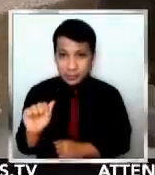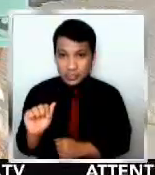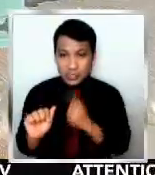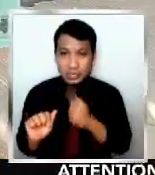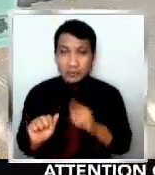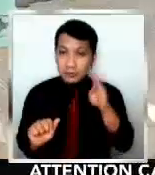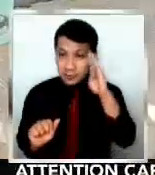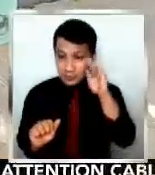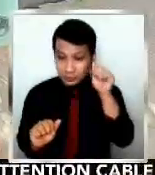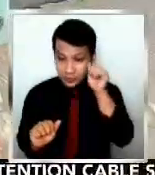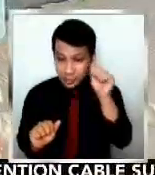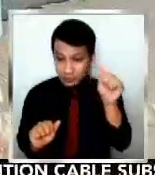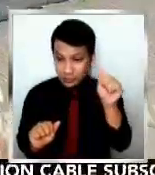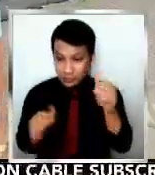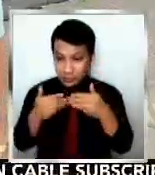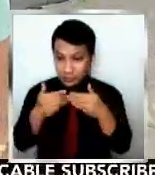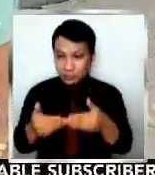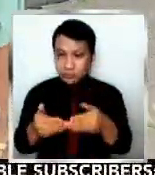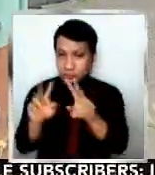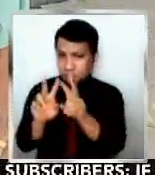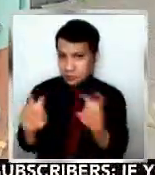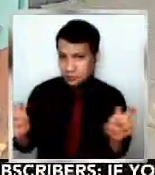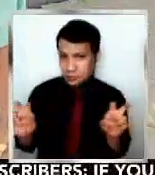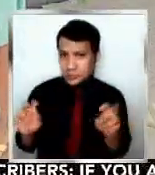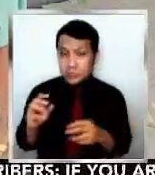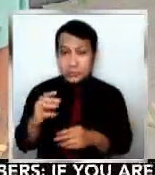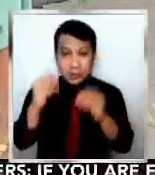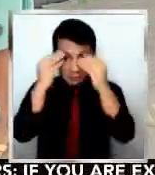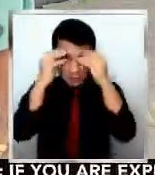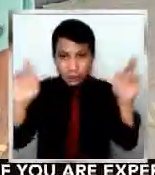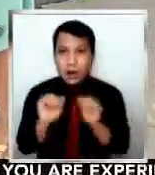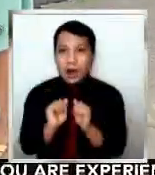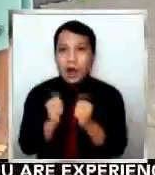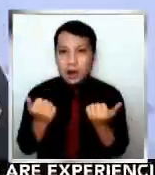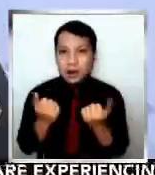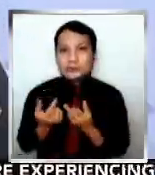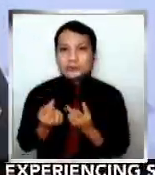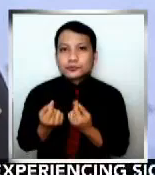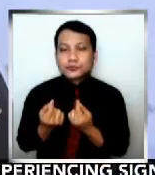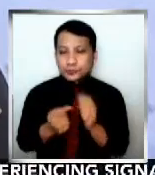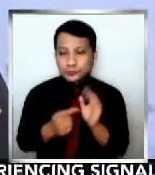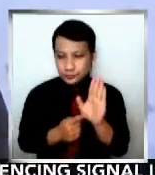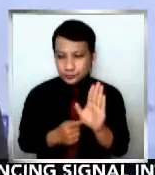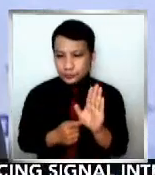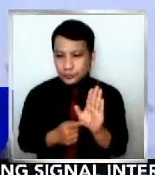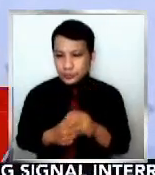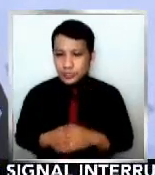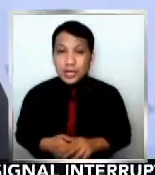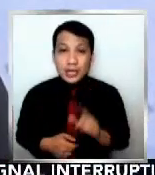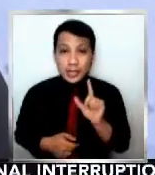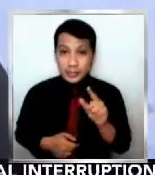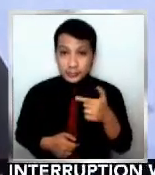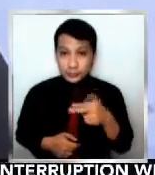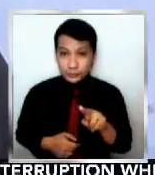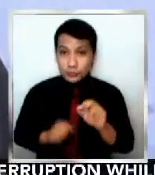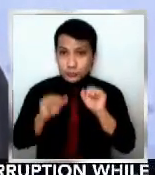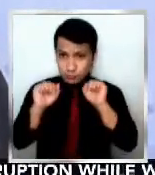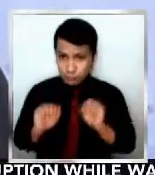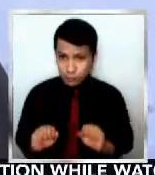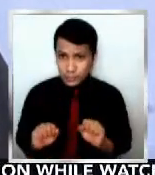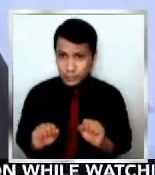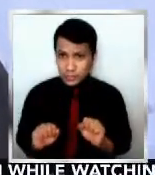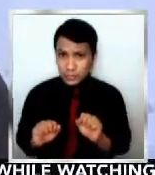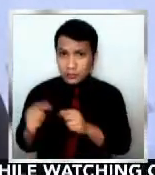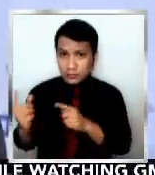Abalos, pagpupulungan ng Metro Manila Mayors bukas kung paano ito ipatutupad. LGUs can impose, no? It's up to the LGUs.